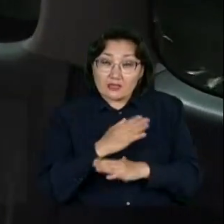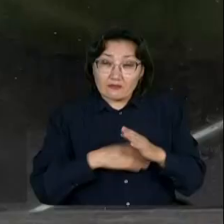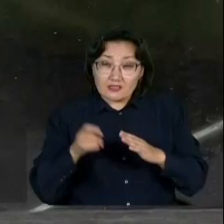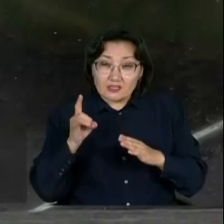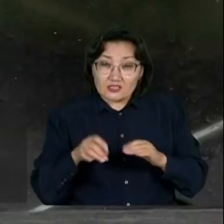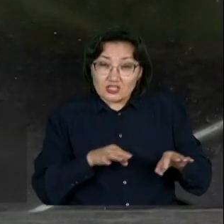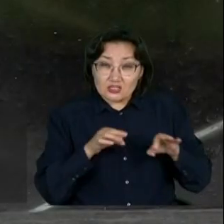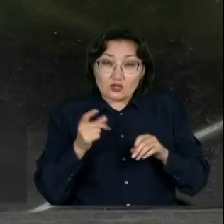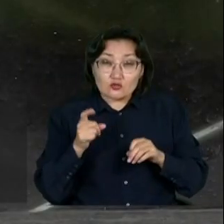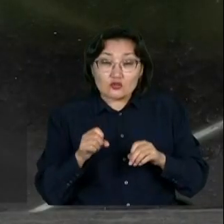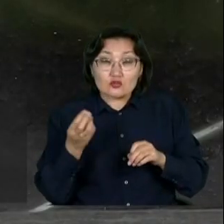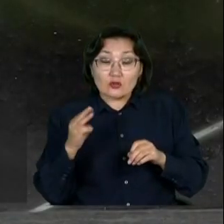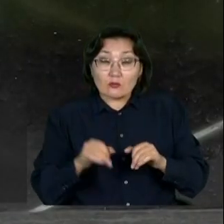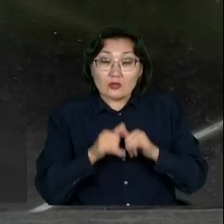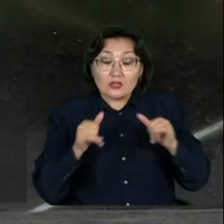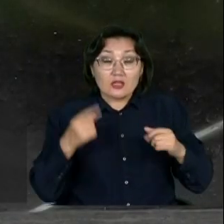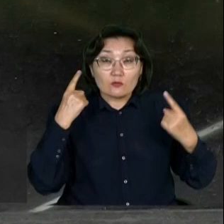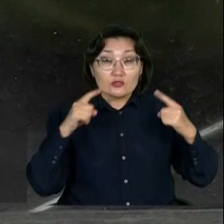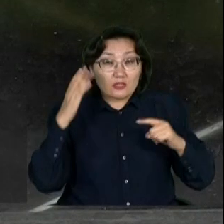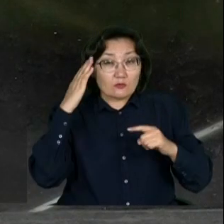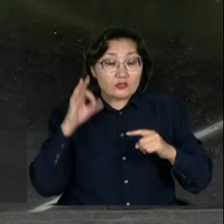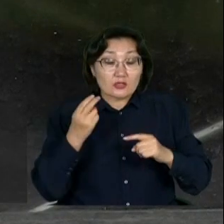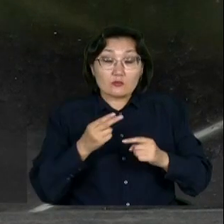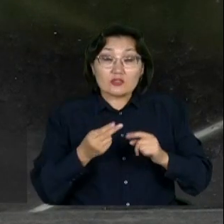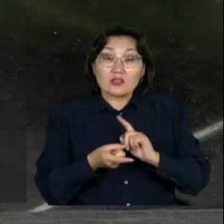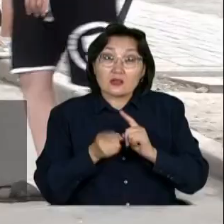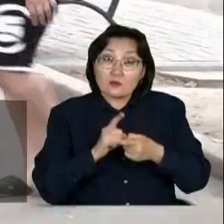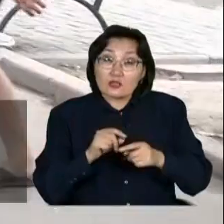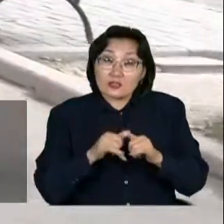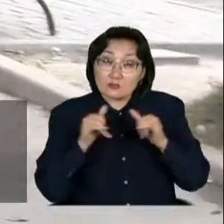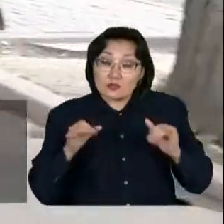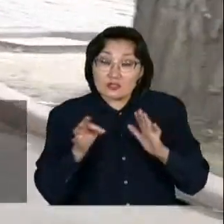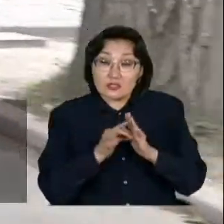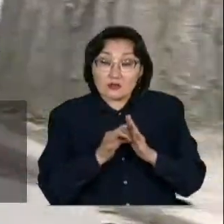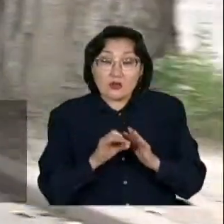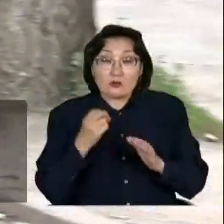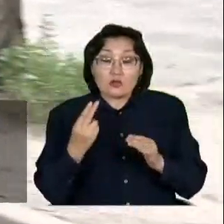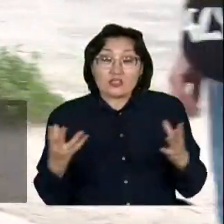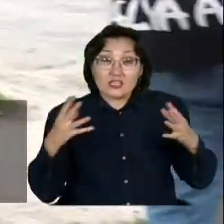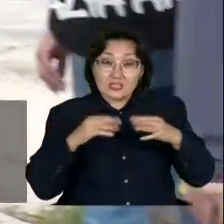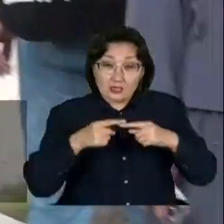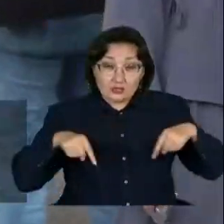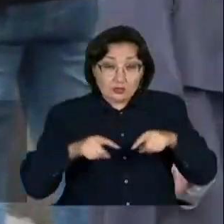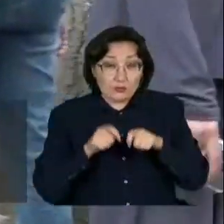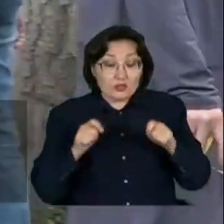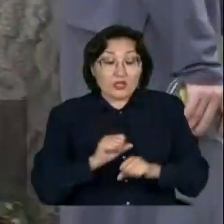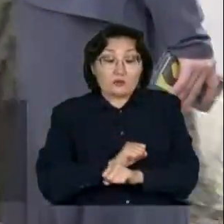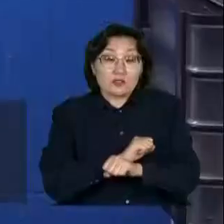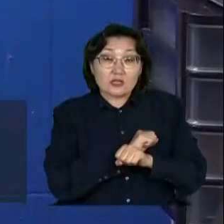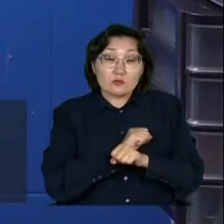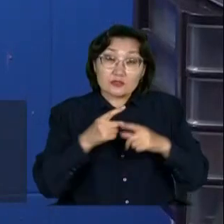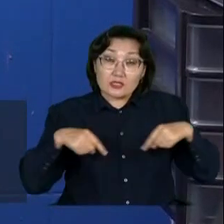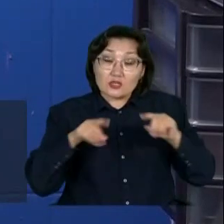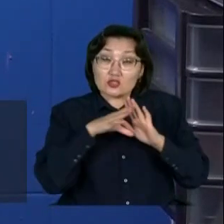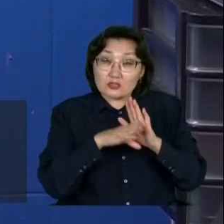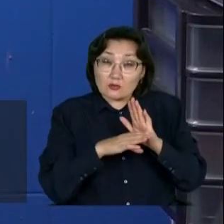артты. Сондай ақ шығармашылық қабілеттер мен әлеуметтендіруді дамыту мақсатында әлеуметтік интеграция орталығы ашылды. Санаторлық курорттық ұйымдардың